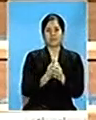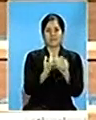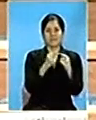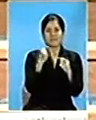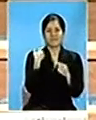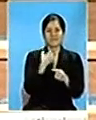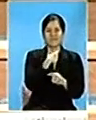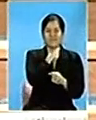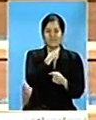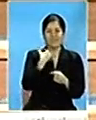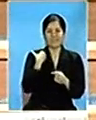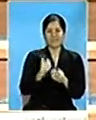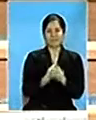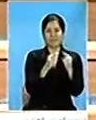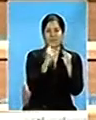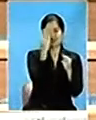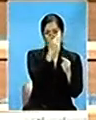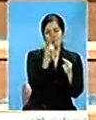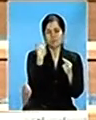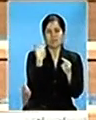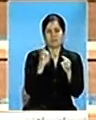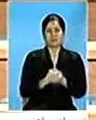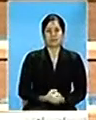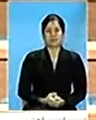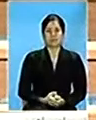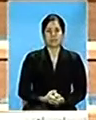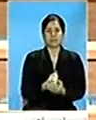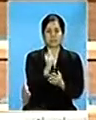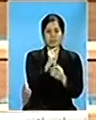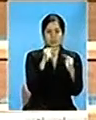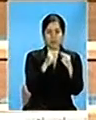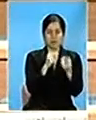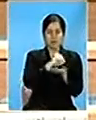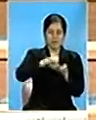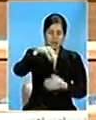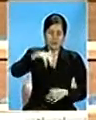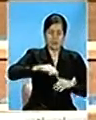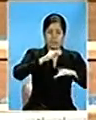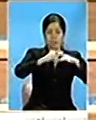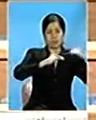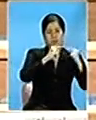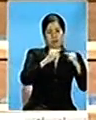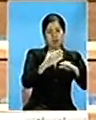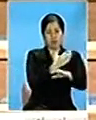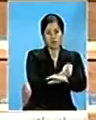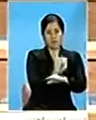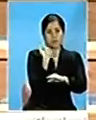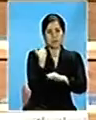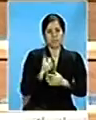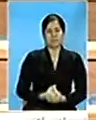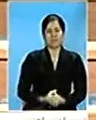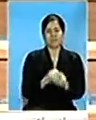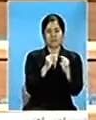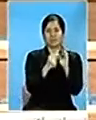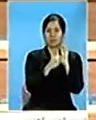ไทยท่านประธานครับสภาพัฒนาการเมืองที่ได้นำเสนอรายงานเข้